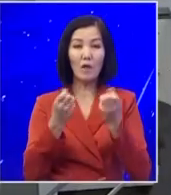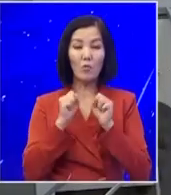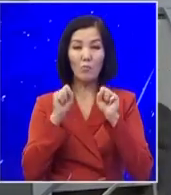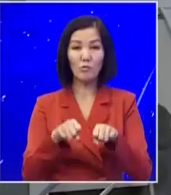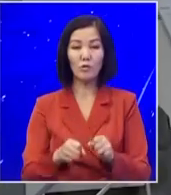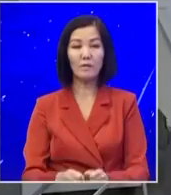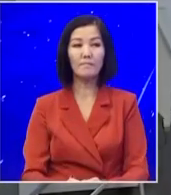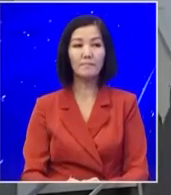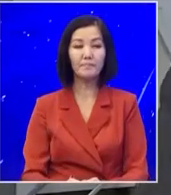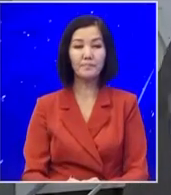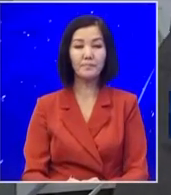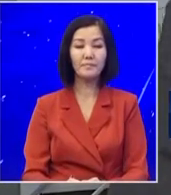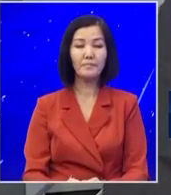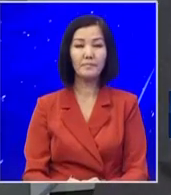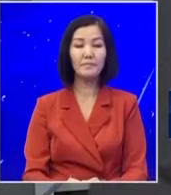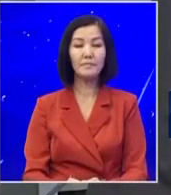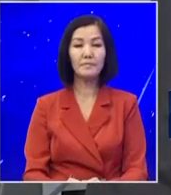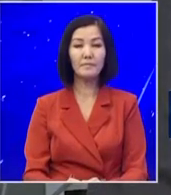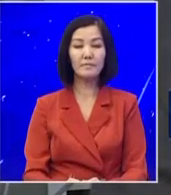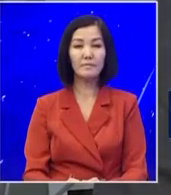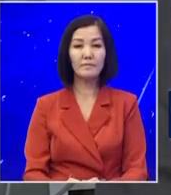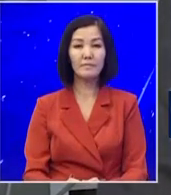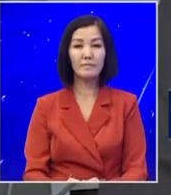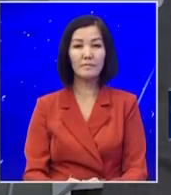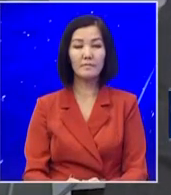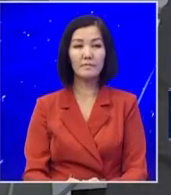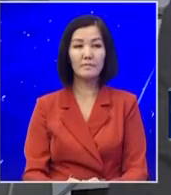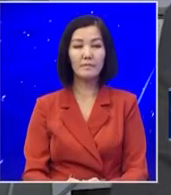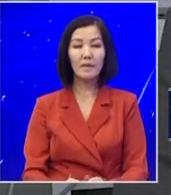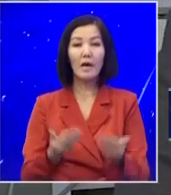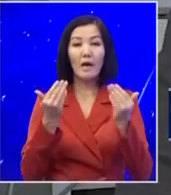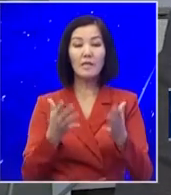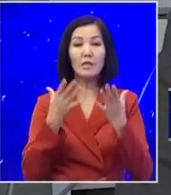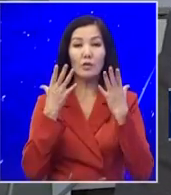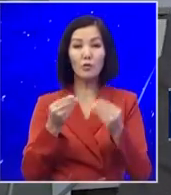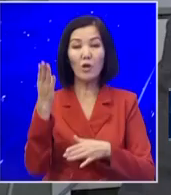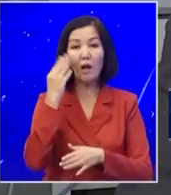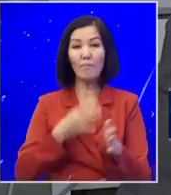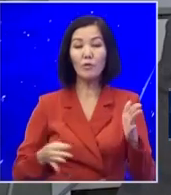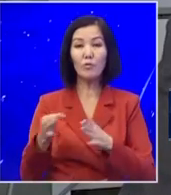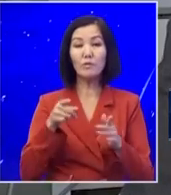сегодняшний день в Алматинской области уже порядка... Қазіргі таңда Алматы облысында